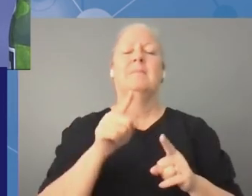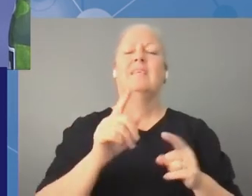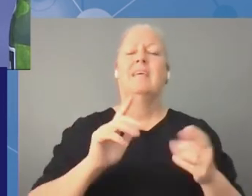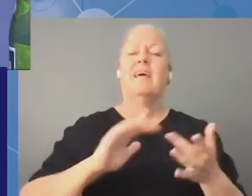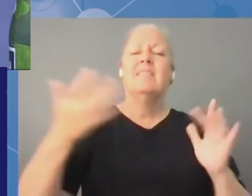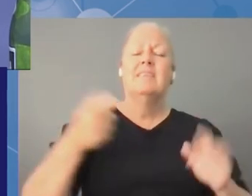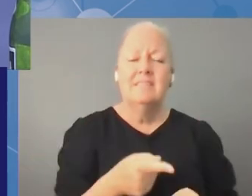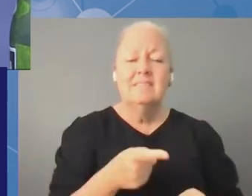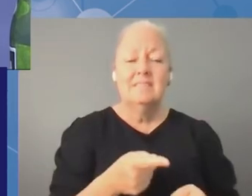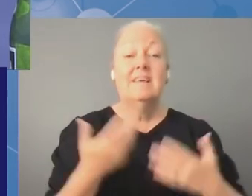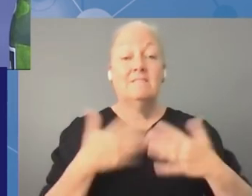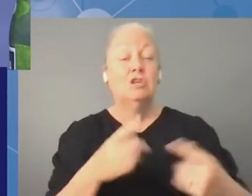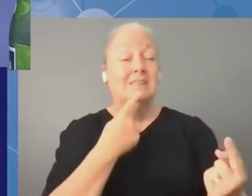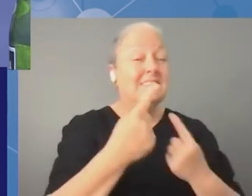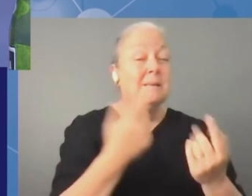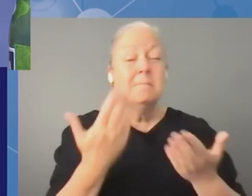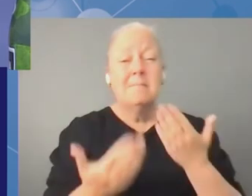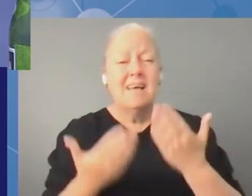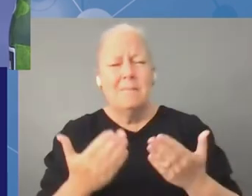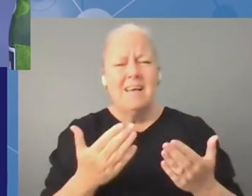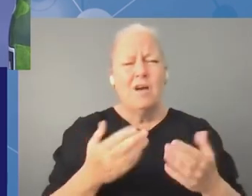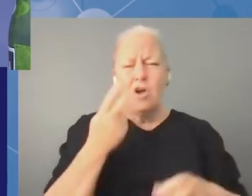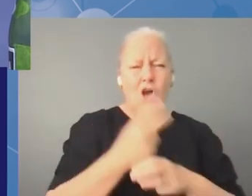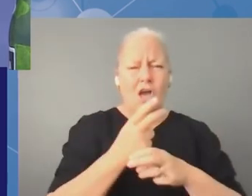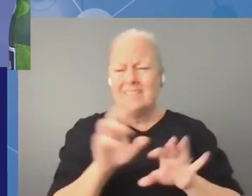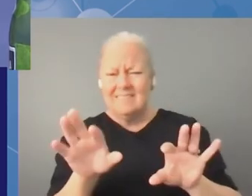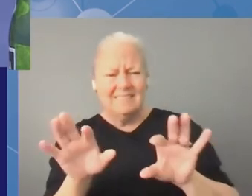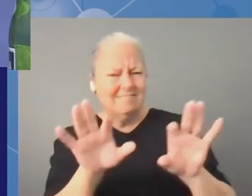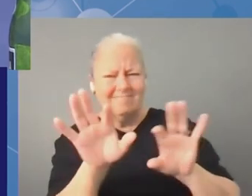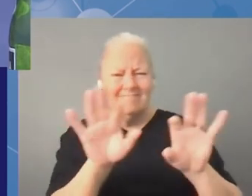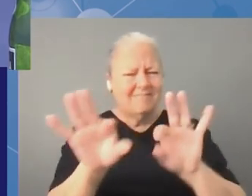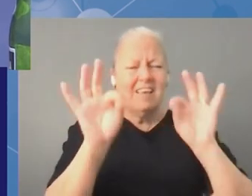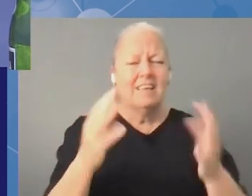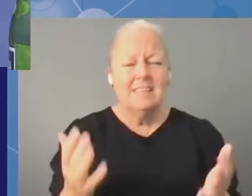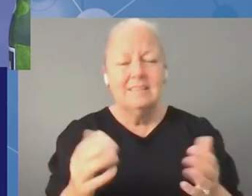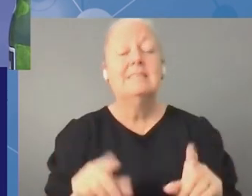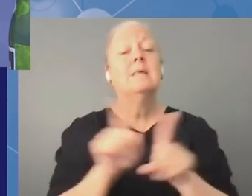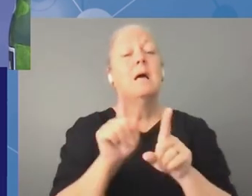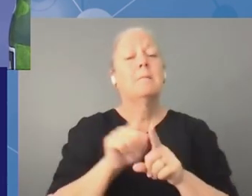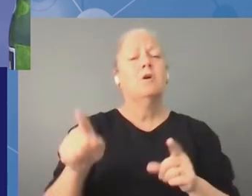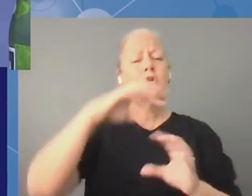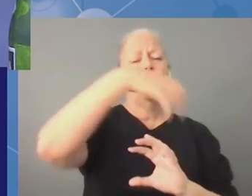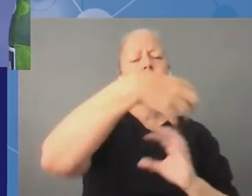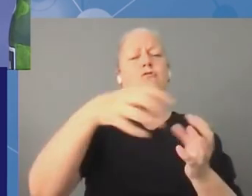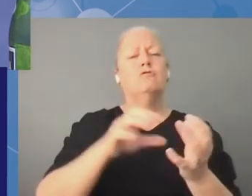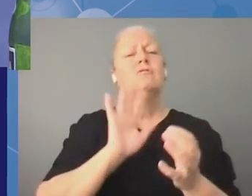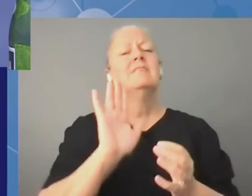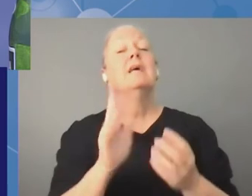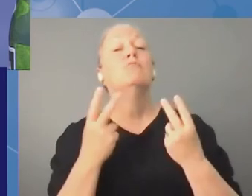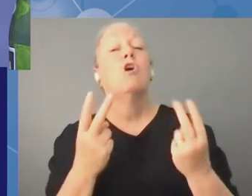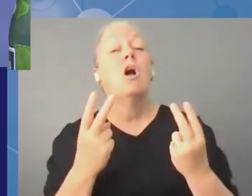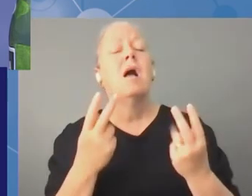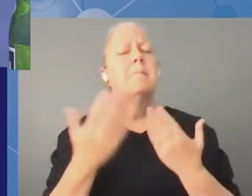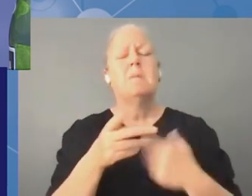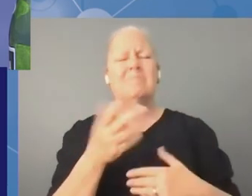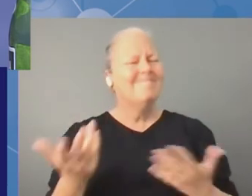وننشر المعلومات. ما هي الأمور التي يهتم بها EJF، وخاصة أن في بعض